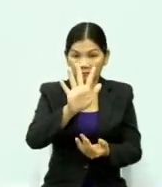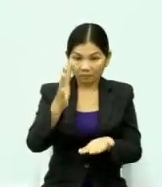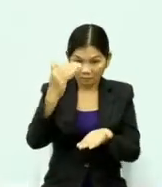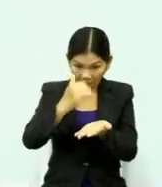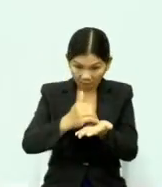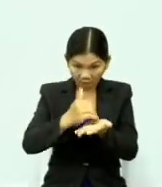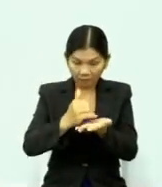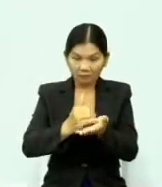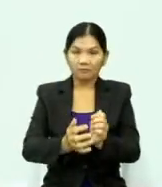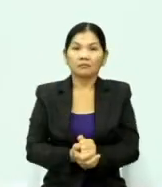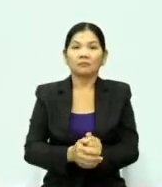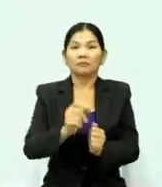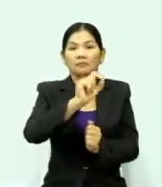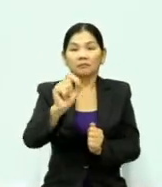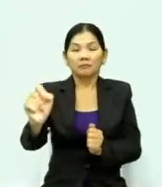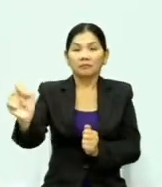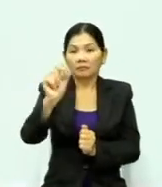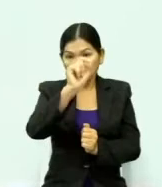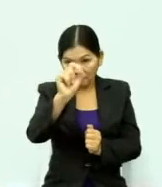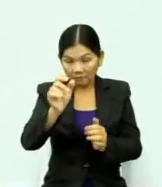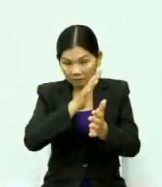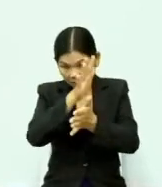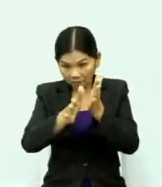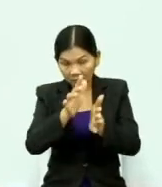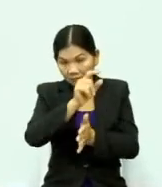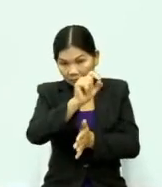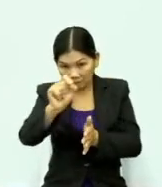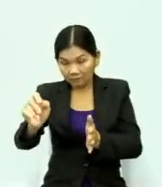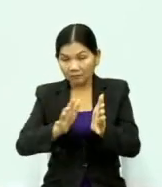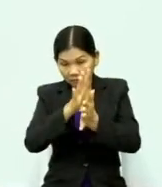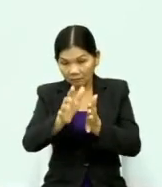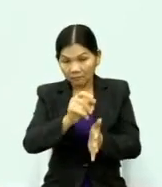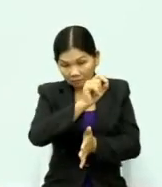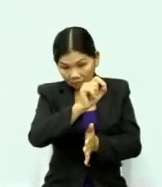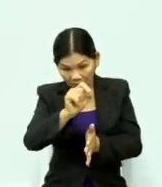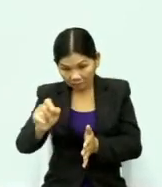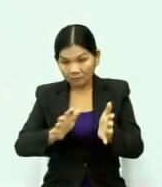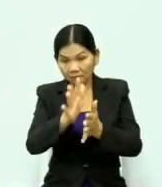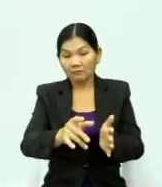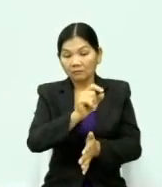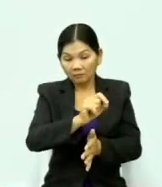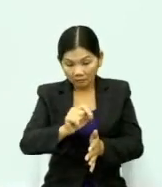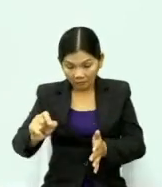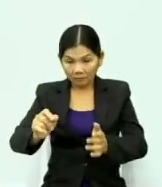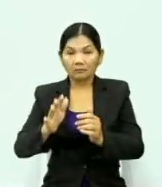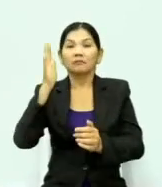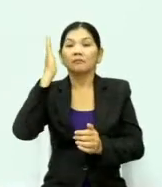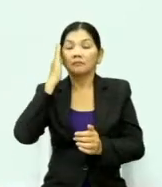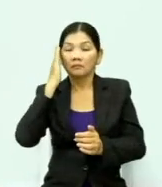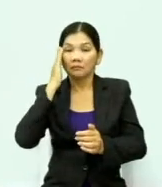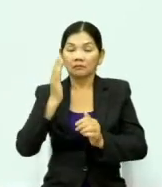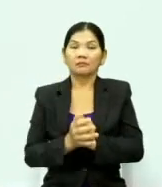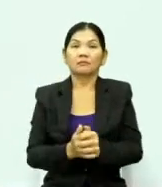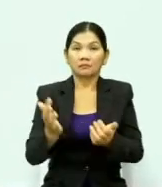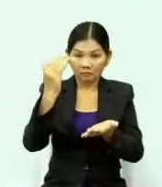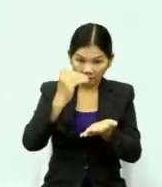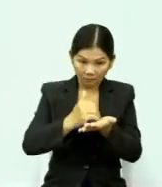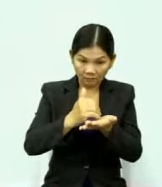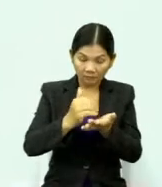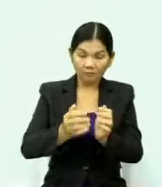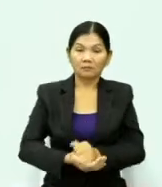pram đong sơ sê mối an mùi con ná con sẽ đập toàn này con chà mà đong